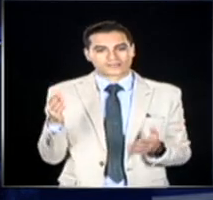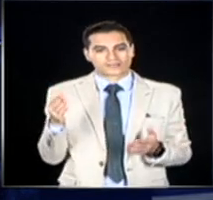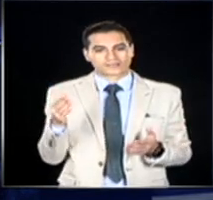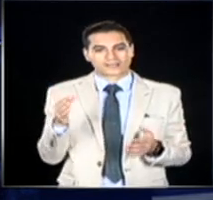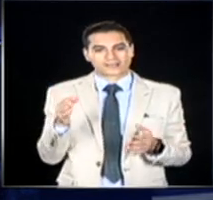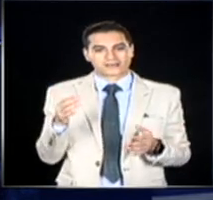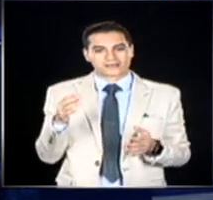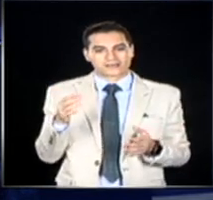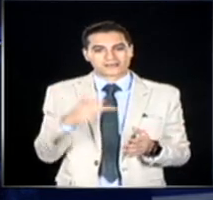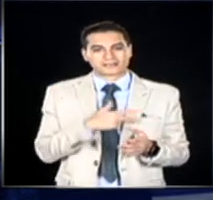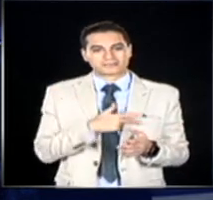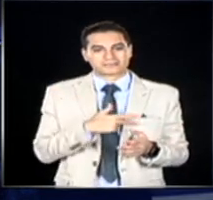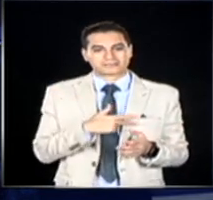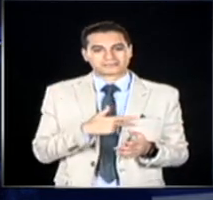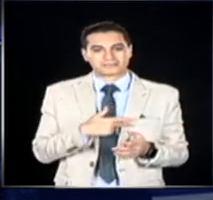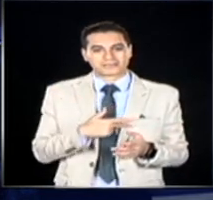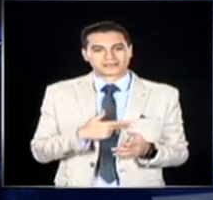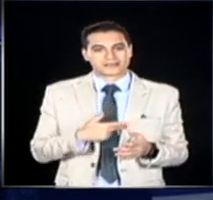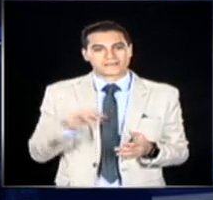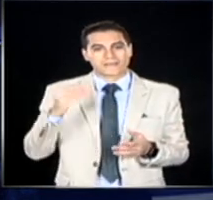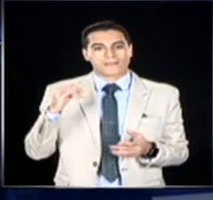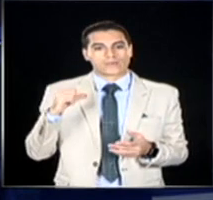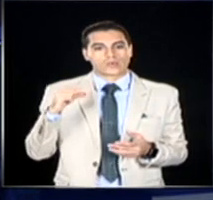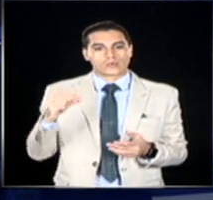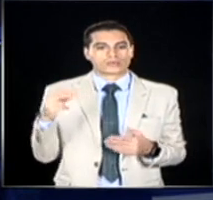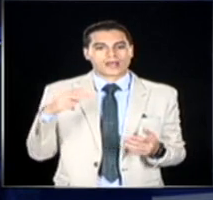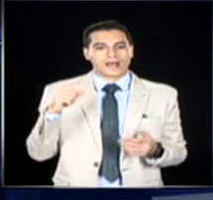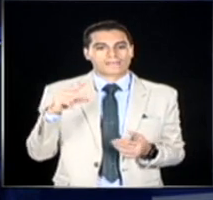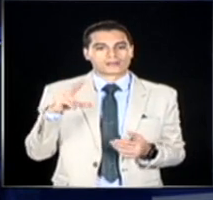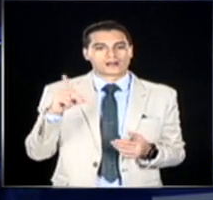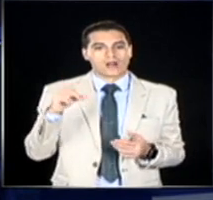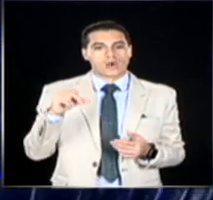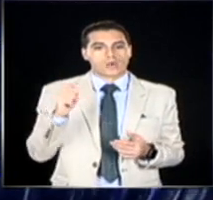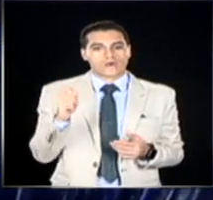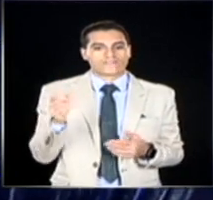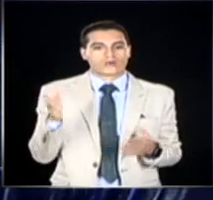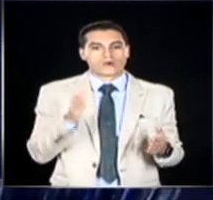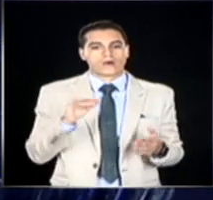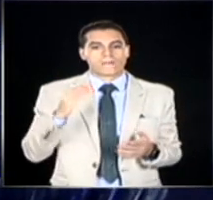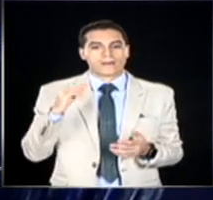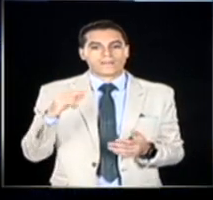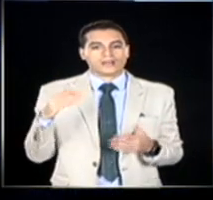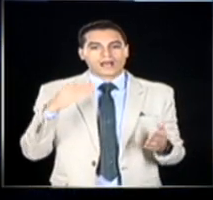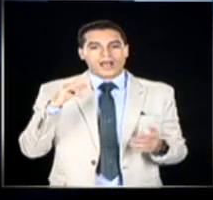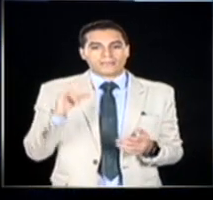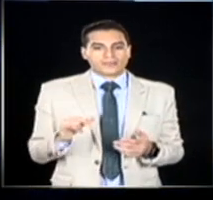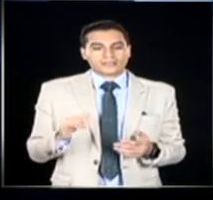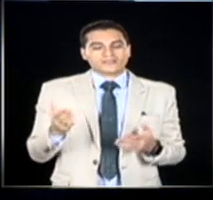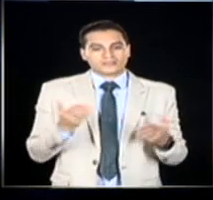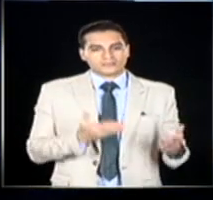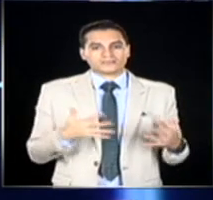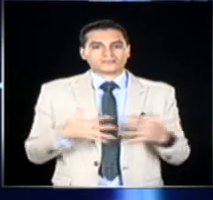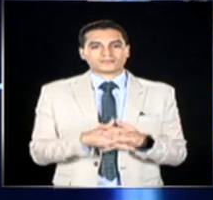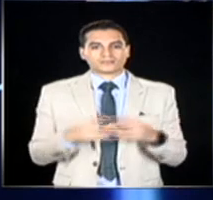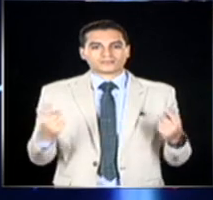طبعا آخر اثنين أكيد، محمود عبد الرؤوف ومحمد حمدي. محمد حمدي،